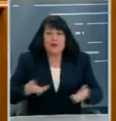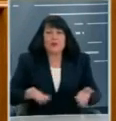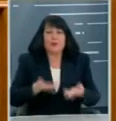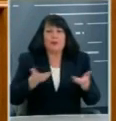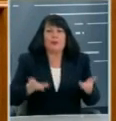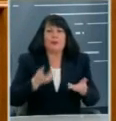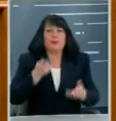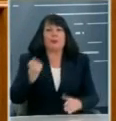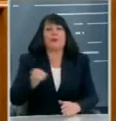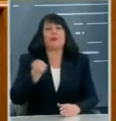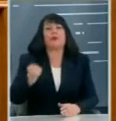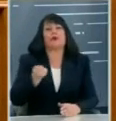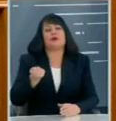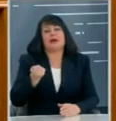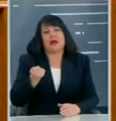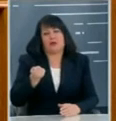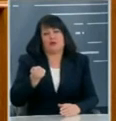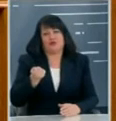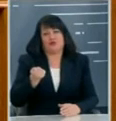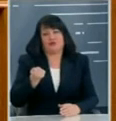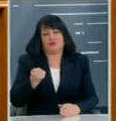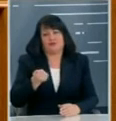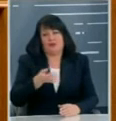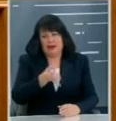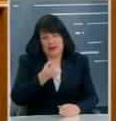χρέους.